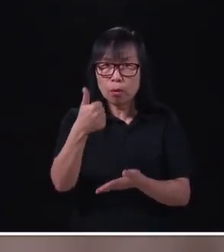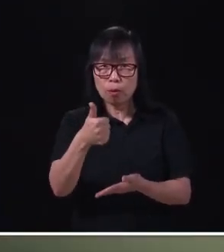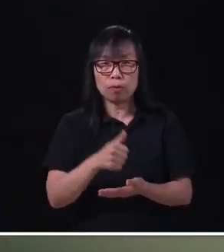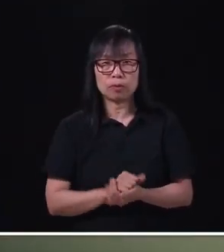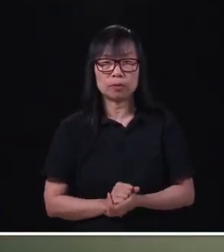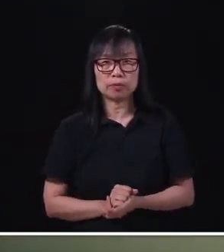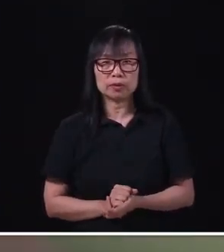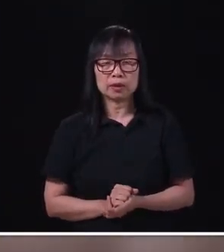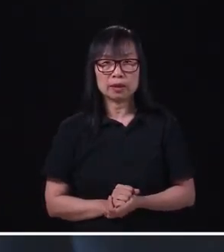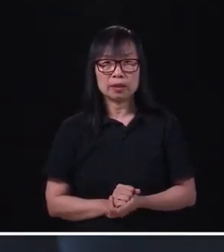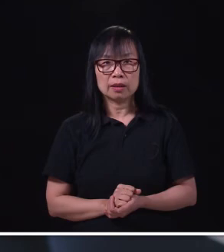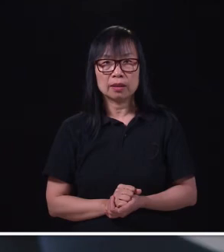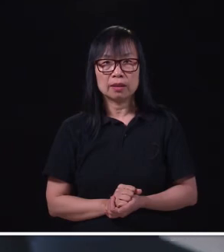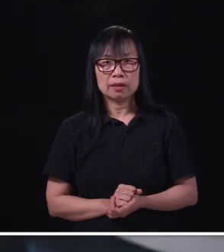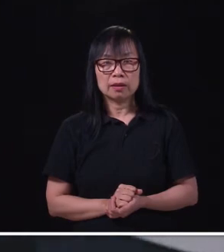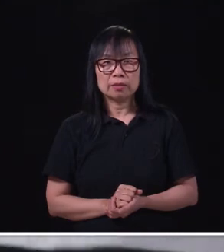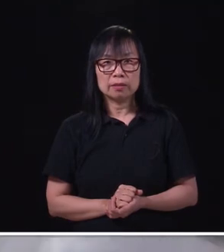噶。